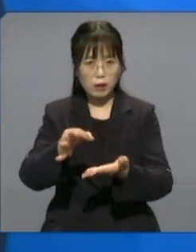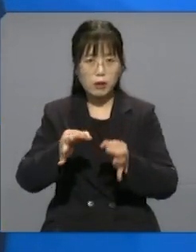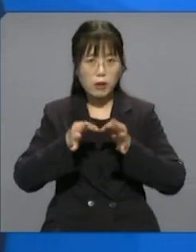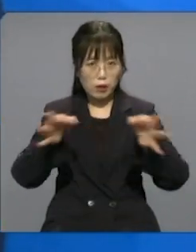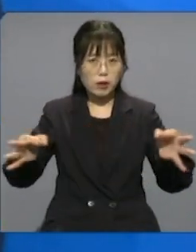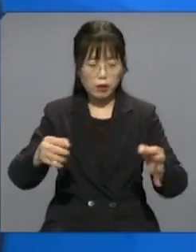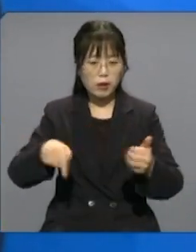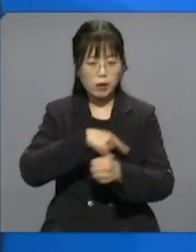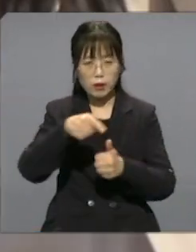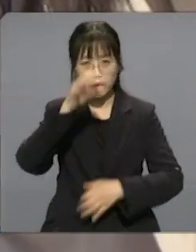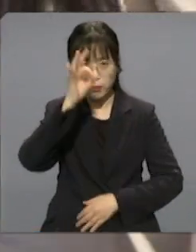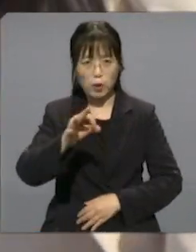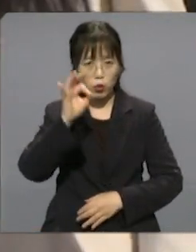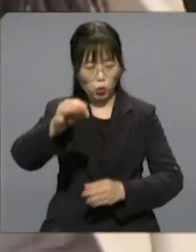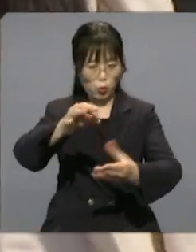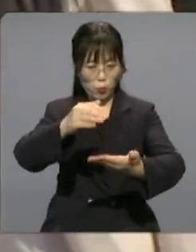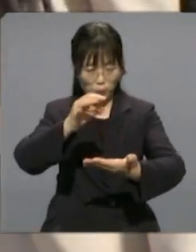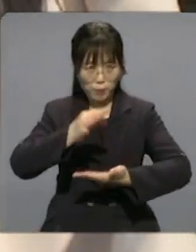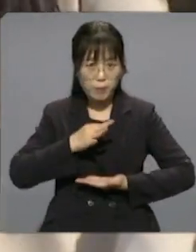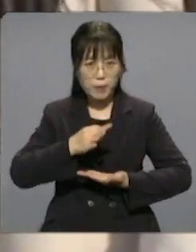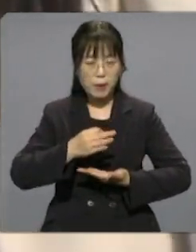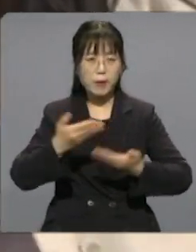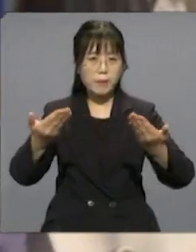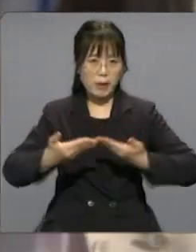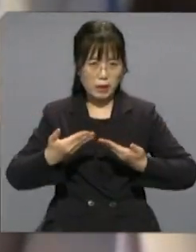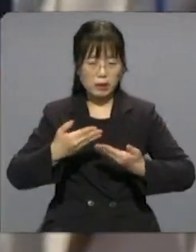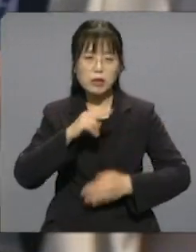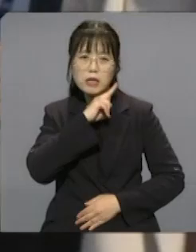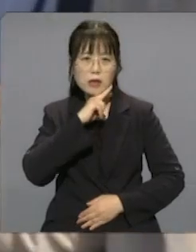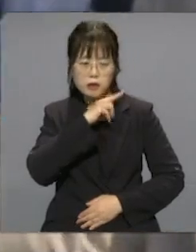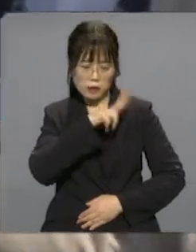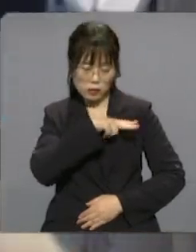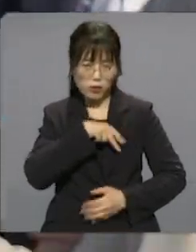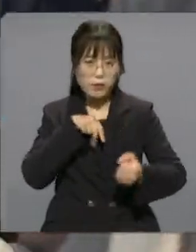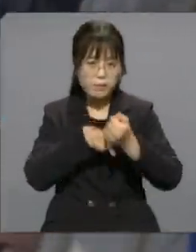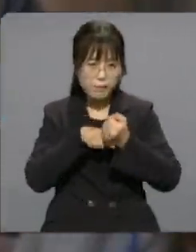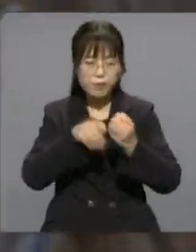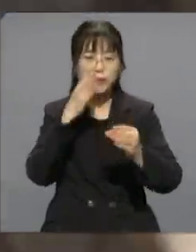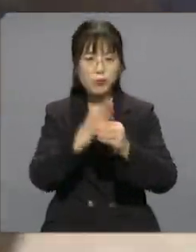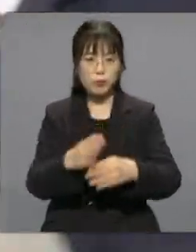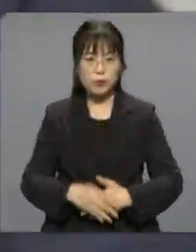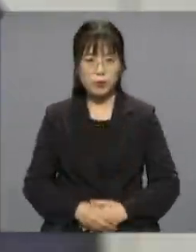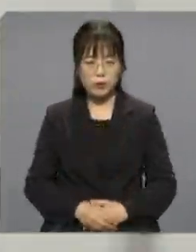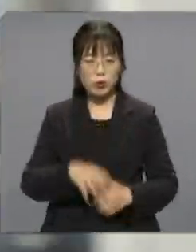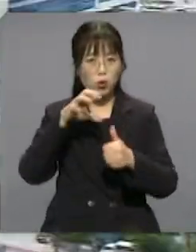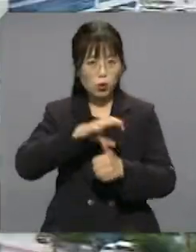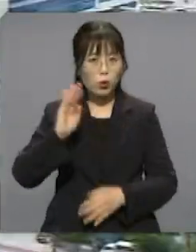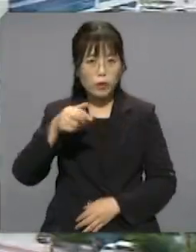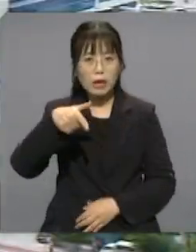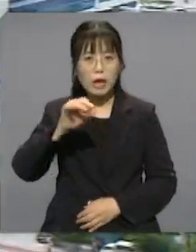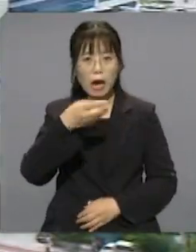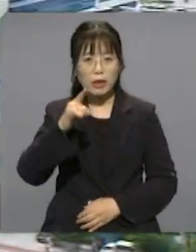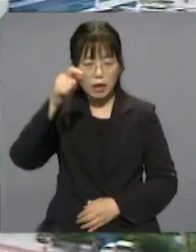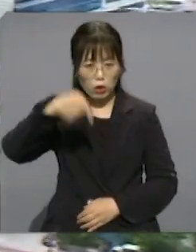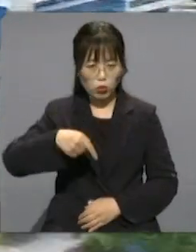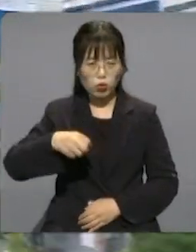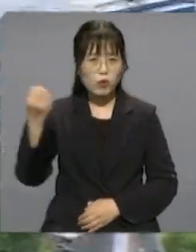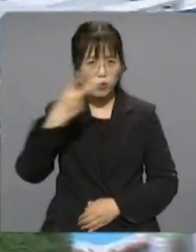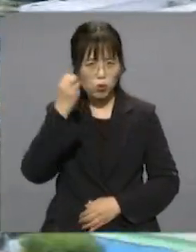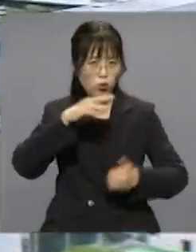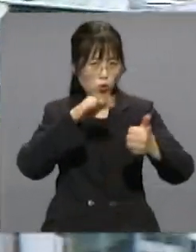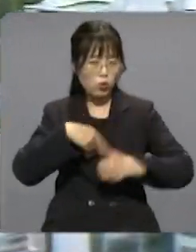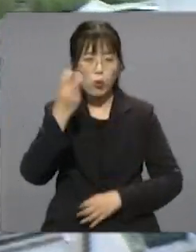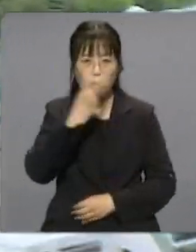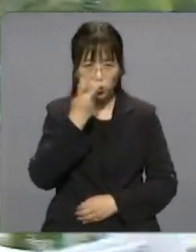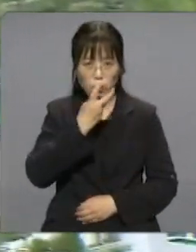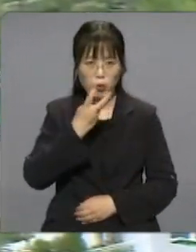살펴보며 돈봉투를 받은 현역 의원들을 특정해 나가고 있습니다. 또 구속된 강래구 씨를 수시로 소환